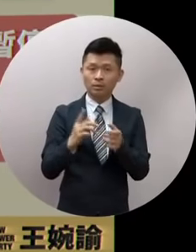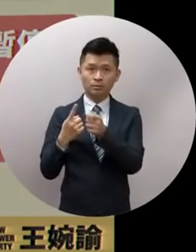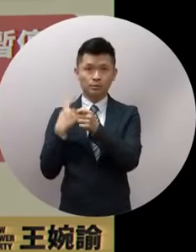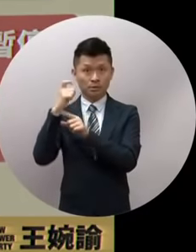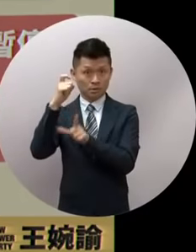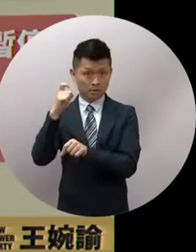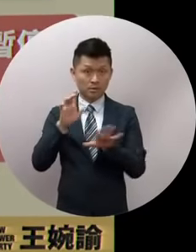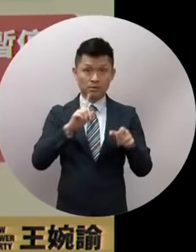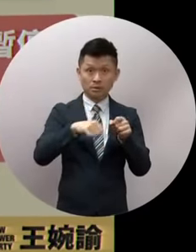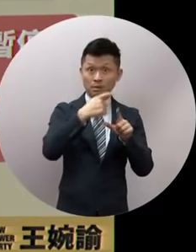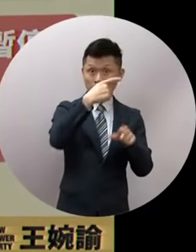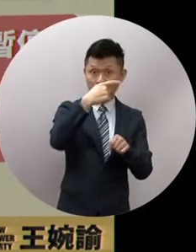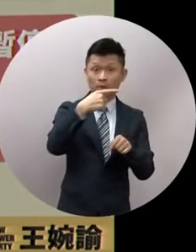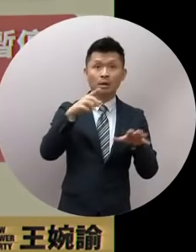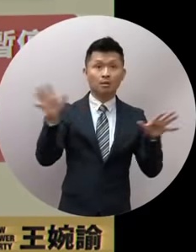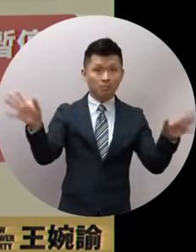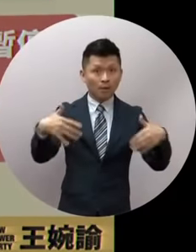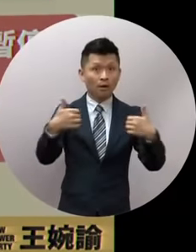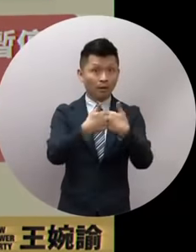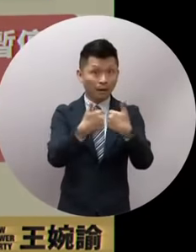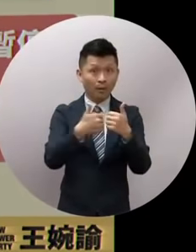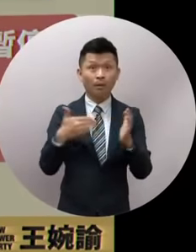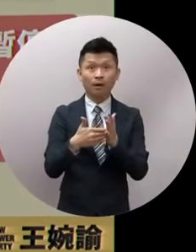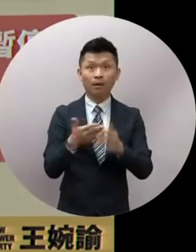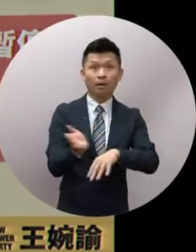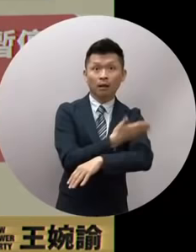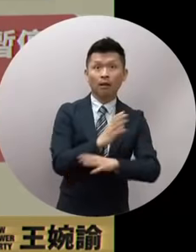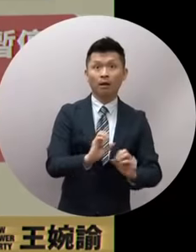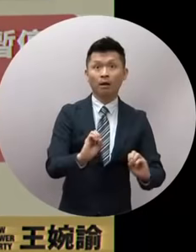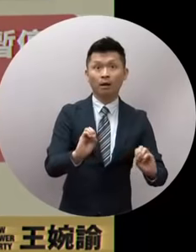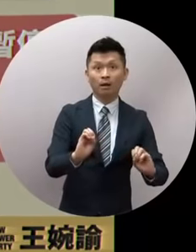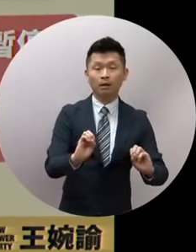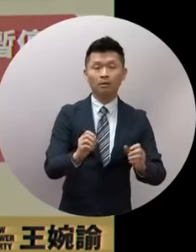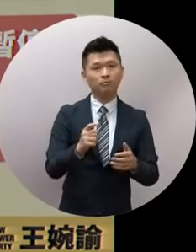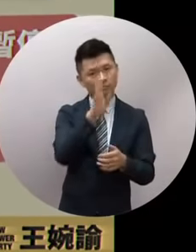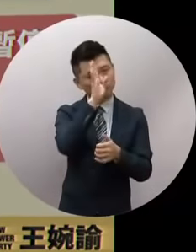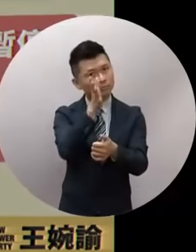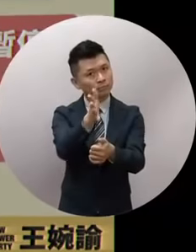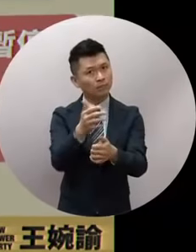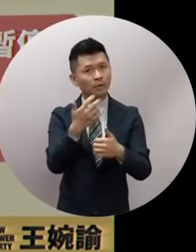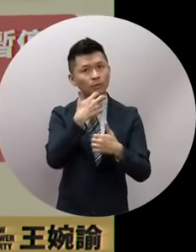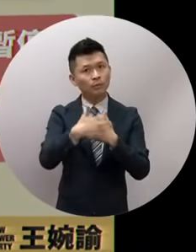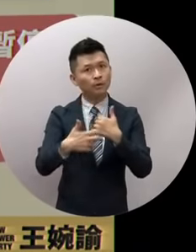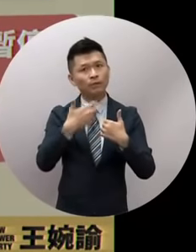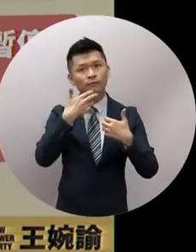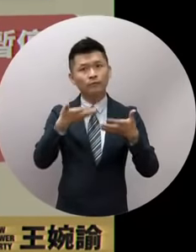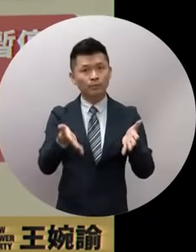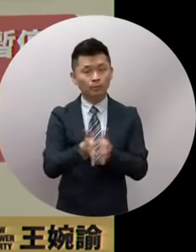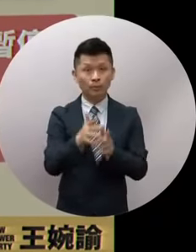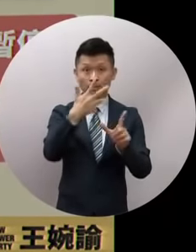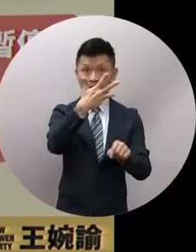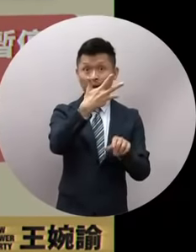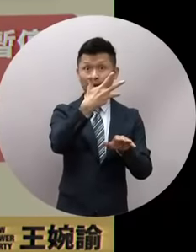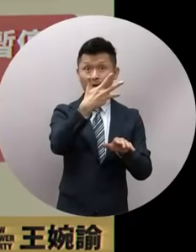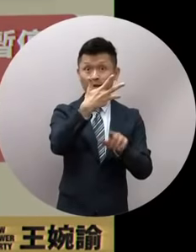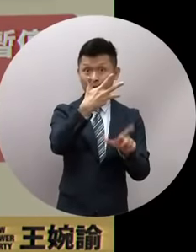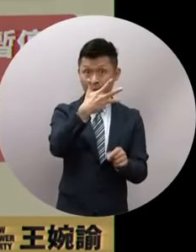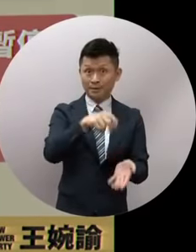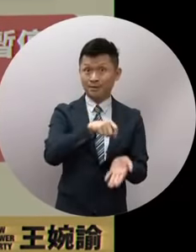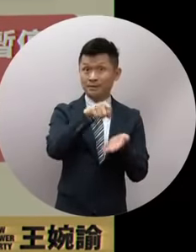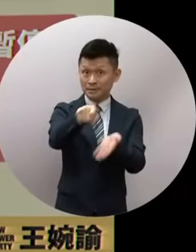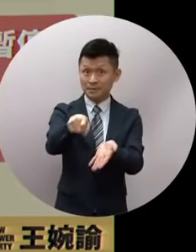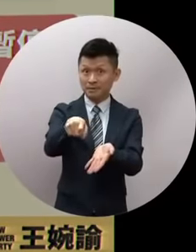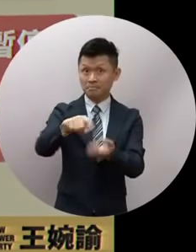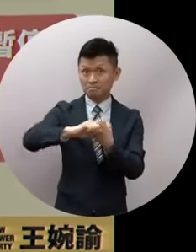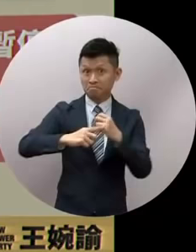十月以及今年的一月召开过修法会议之后，便停滞了。我们想请问一下，说未来卫福部是不是能够如期在八月提出来这个修法版本？是不